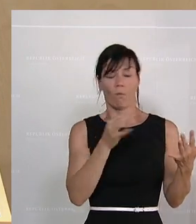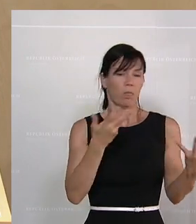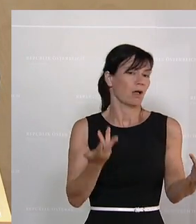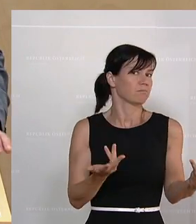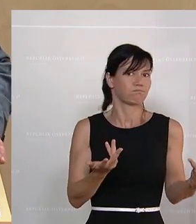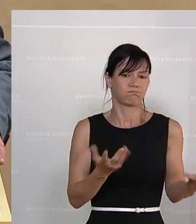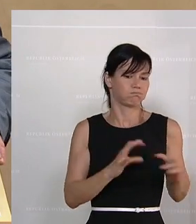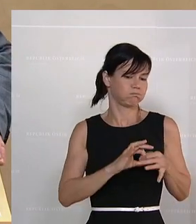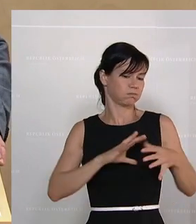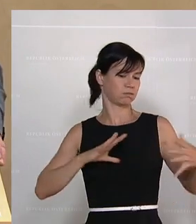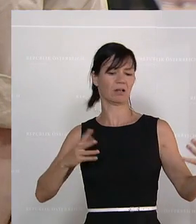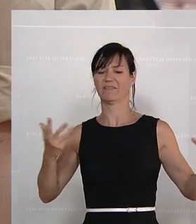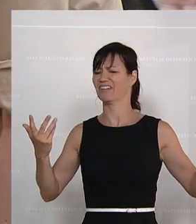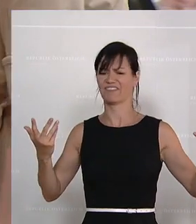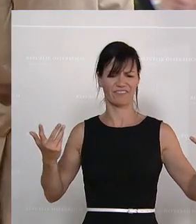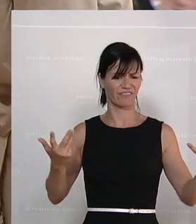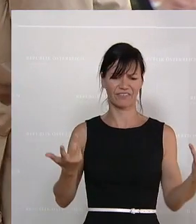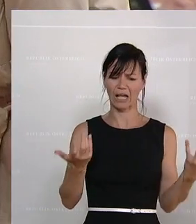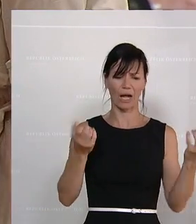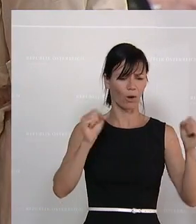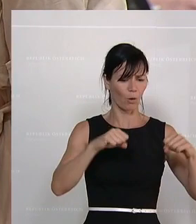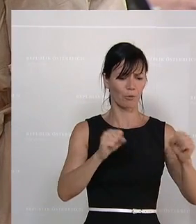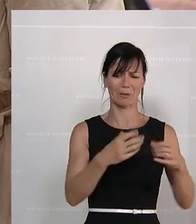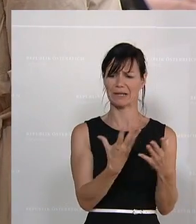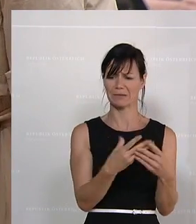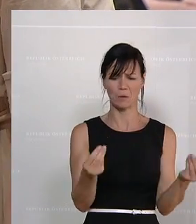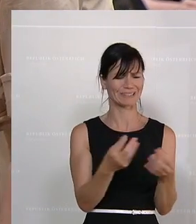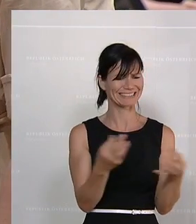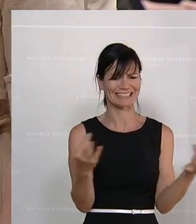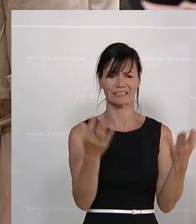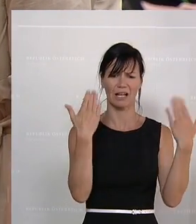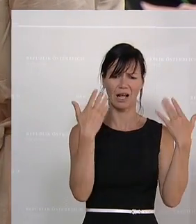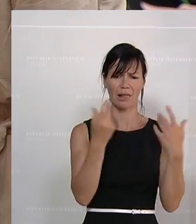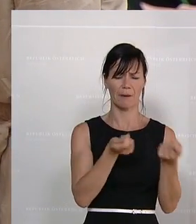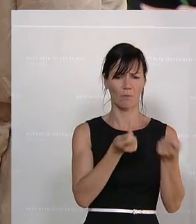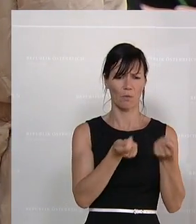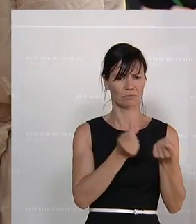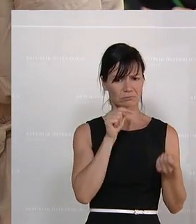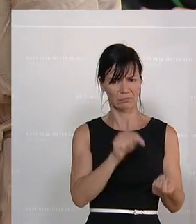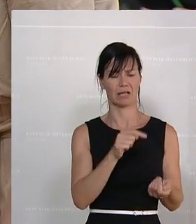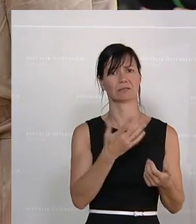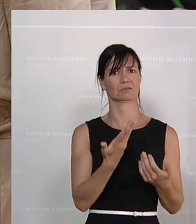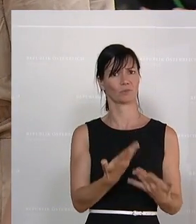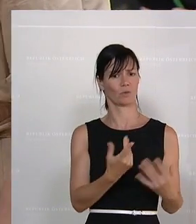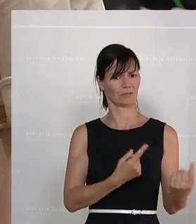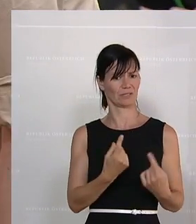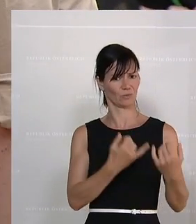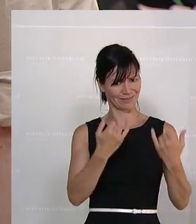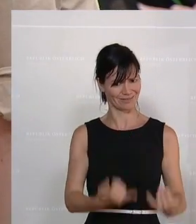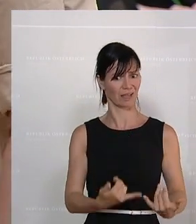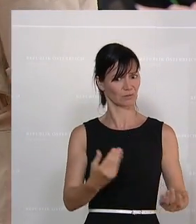losgelösten und kompromisslos und klimapolitik die uns in diese situation bringt und